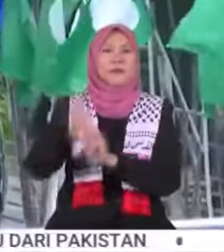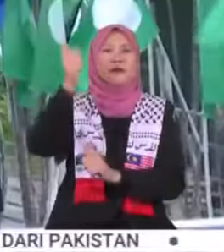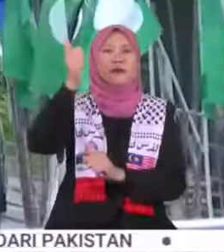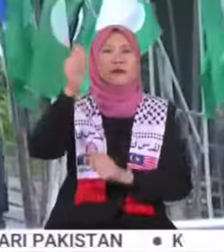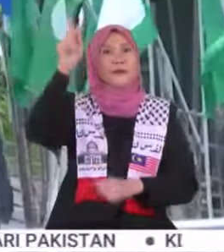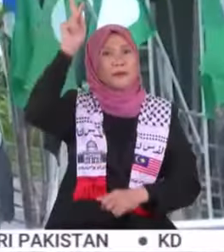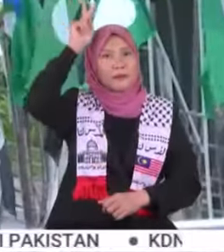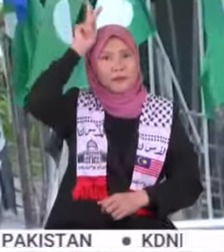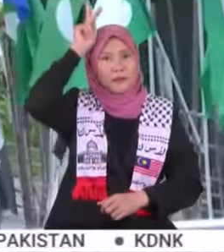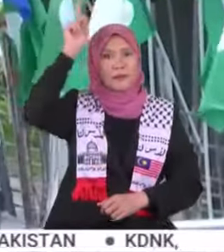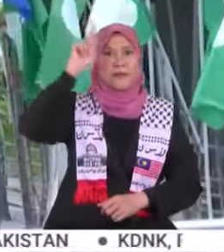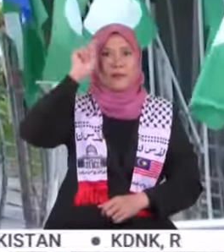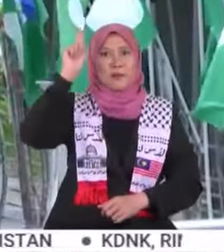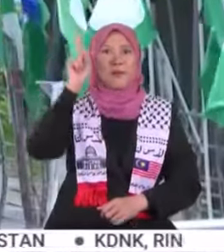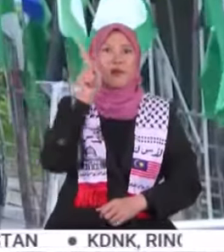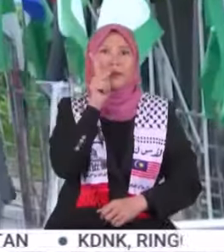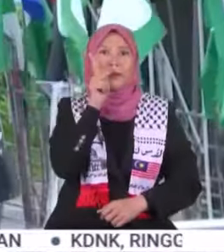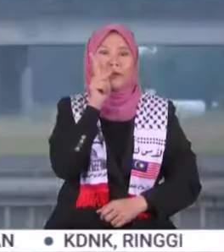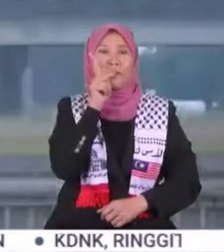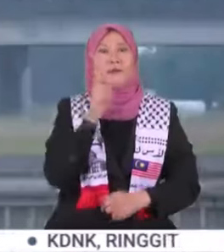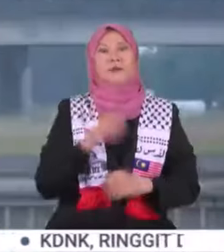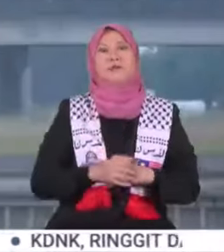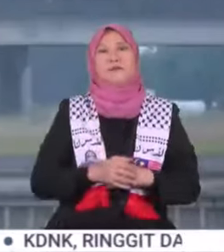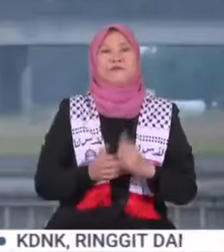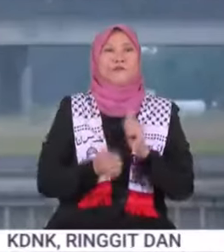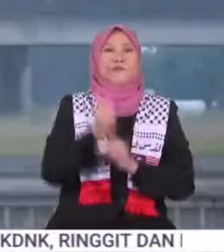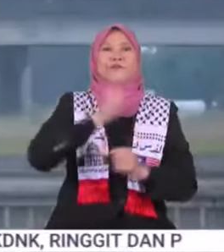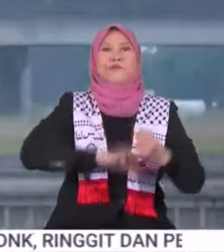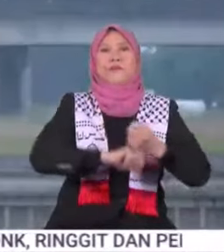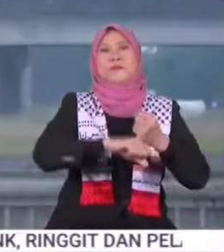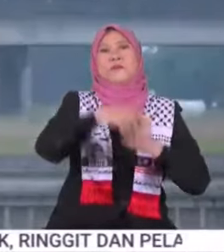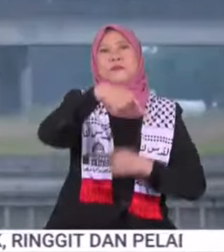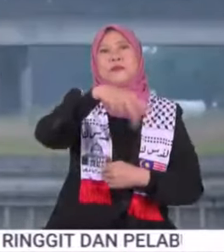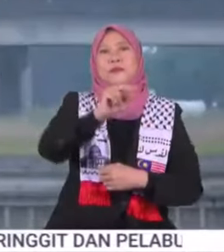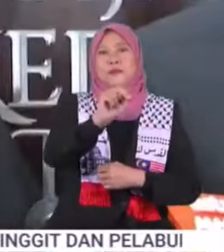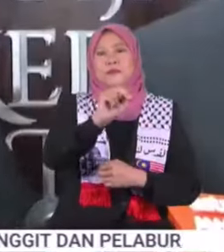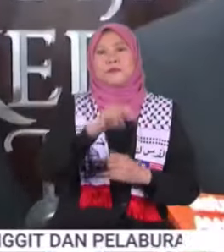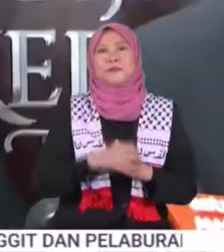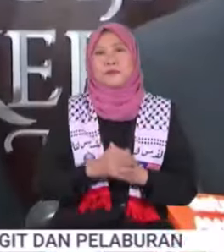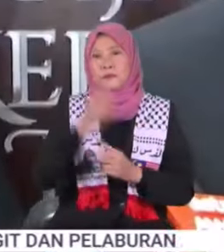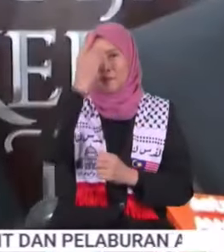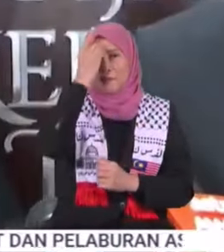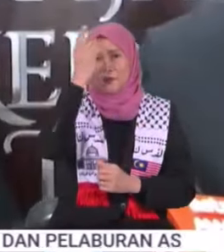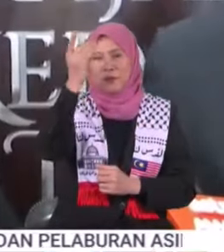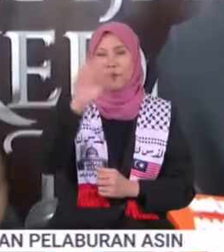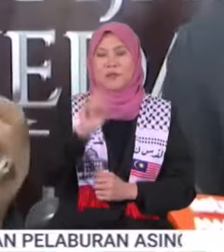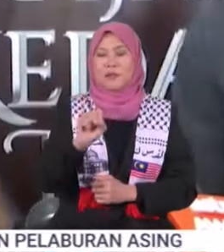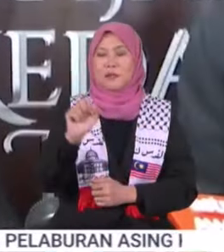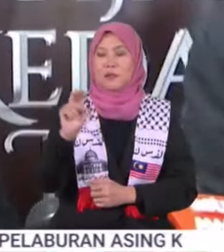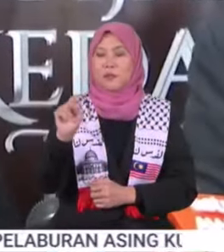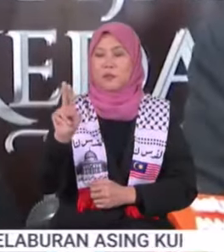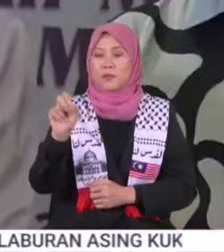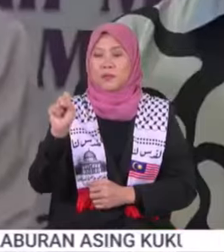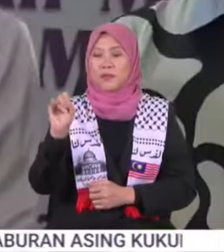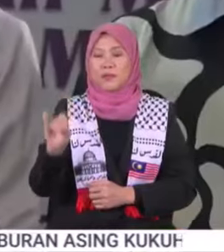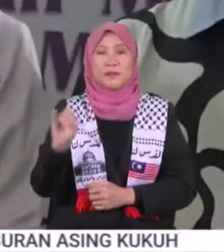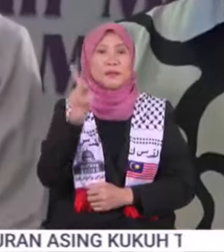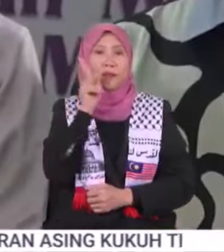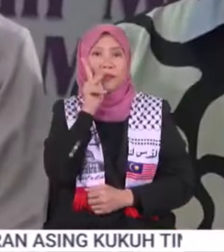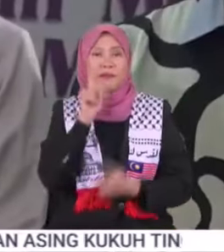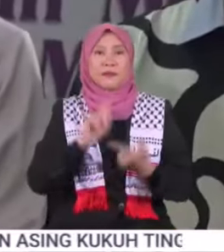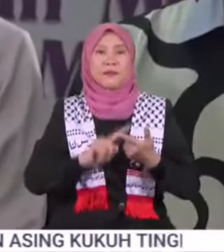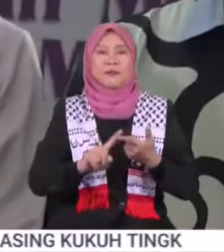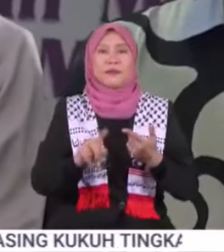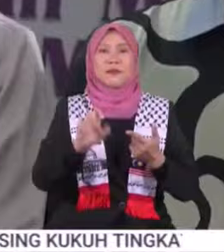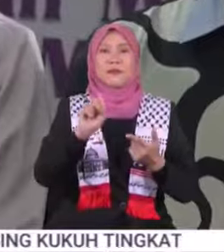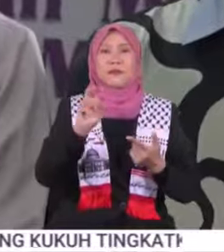Manakala Kelantan, Terengganu dan Kedah didominasi Perikatan Nasional PN. Datuk Seri Muhammad Sanusi Maknor di Kedah, Datuk Seri Dr.